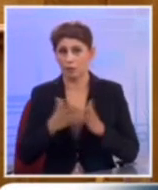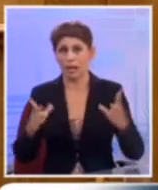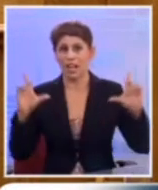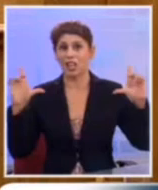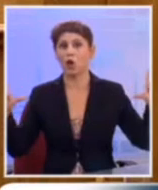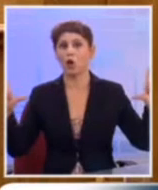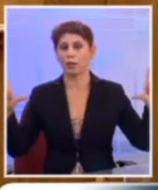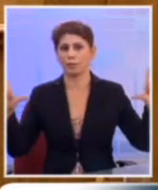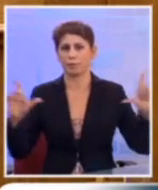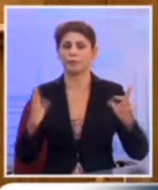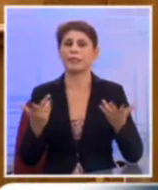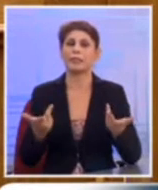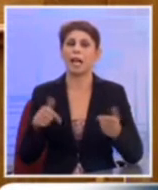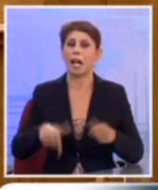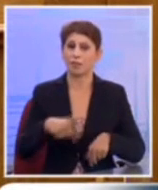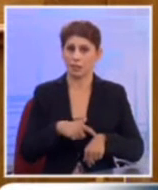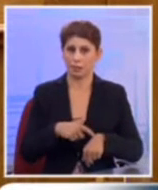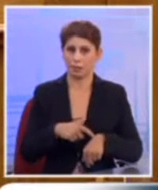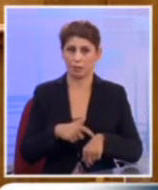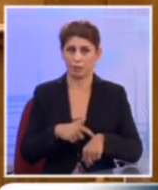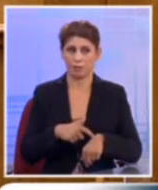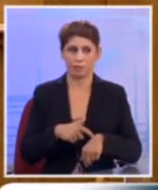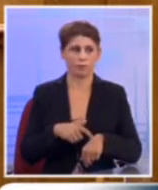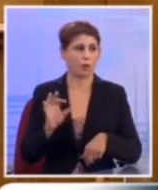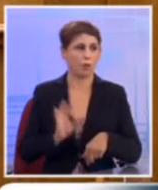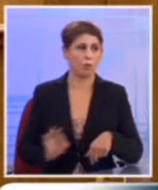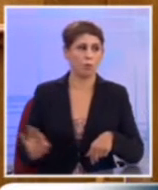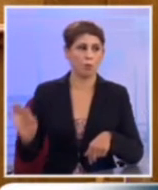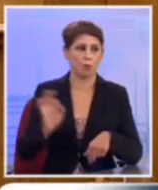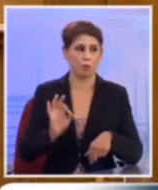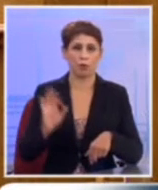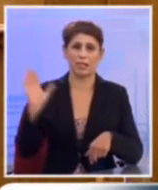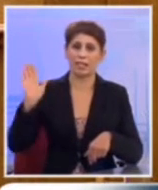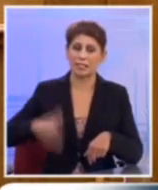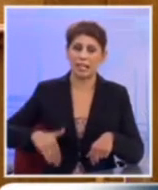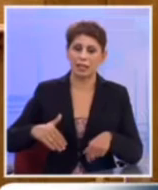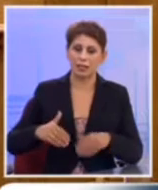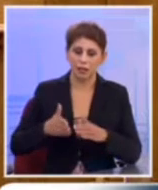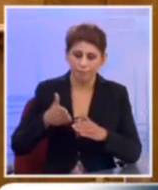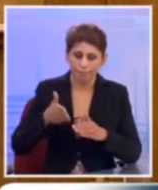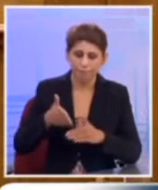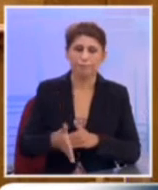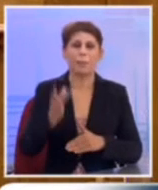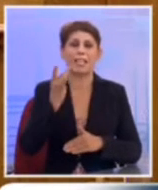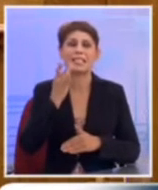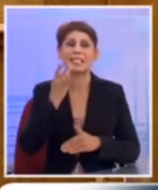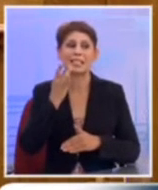εικόνα, είναι ότι αυτή την ώρα βρισκόμαστε στην τελική φάση μιας